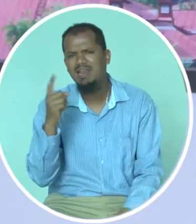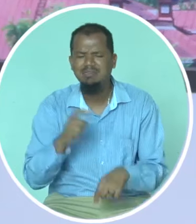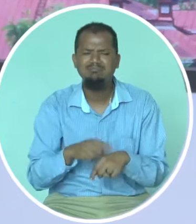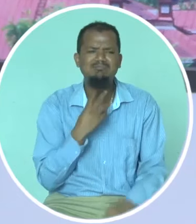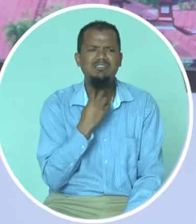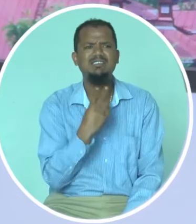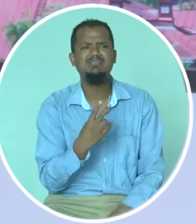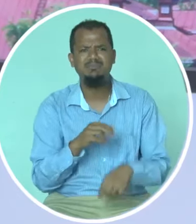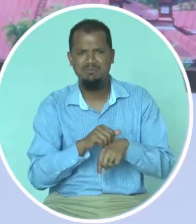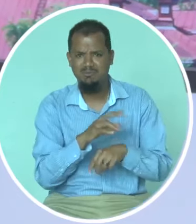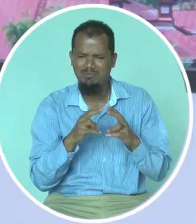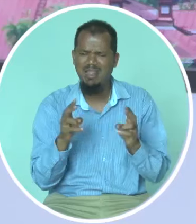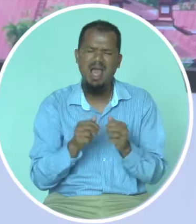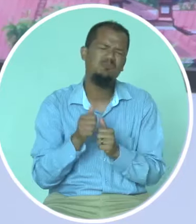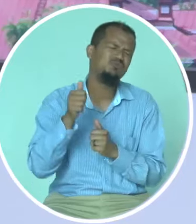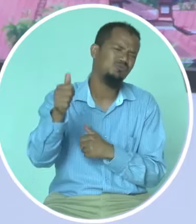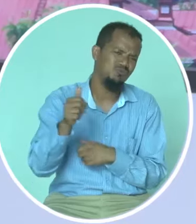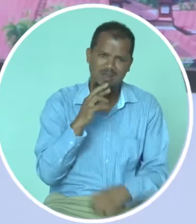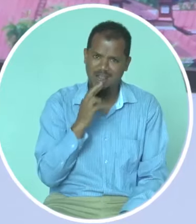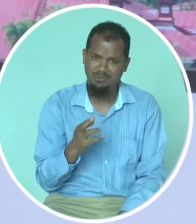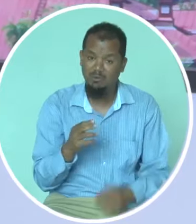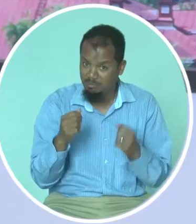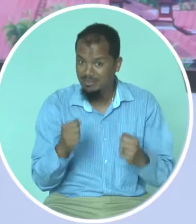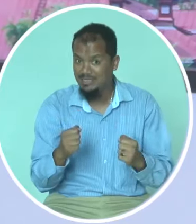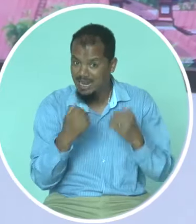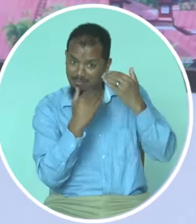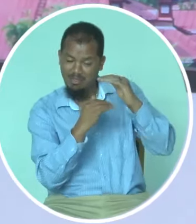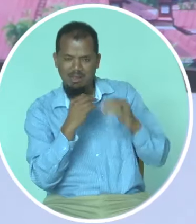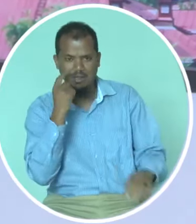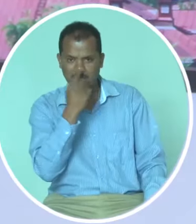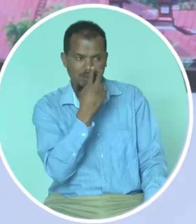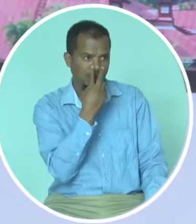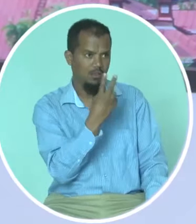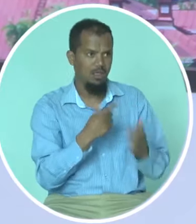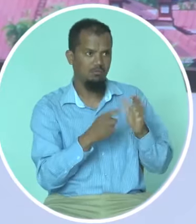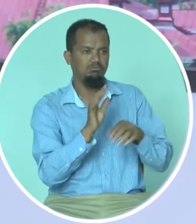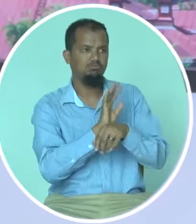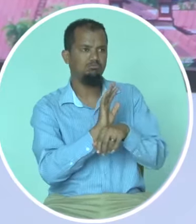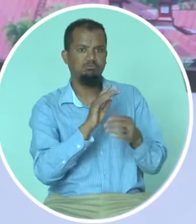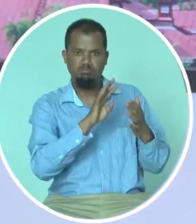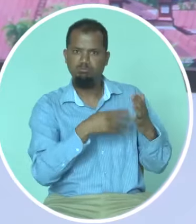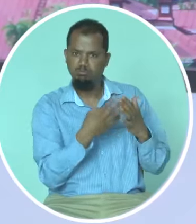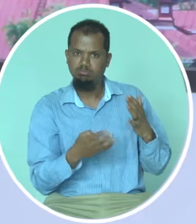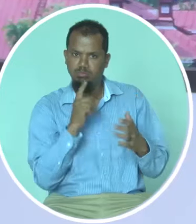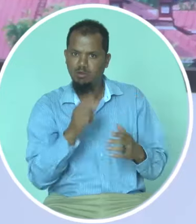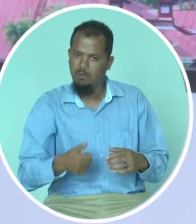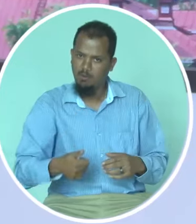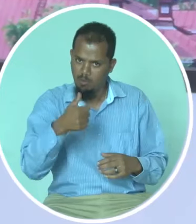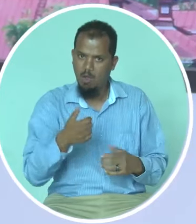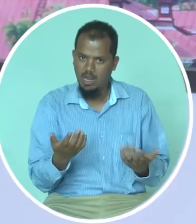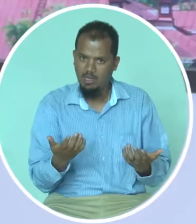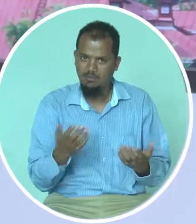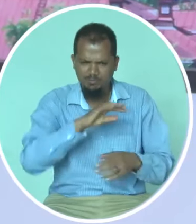ጊዜ ለድምፅ መልእክቶች በጣም ሩቅ ናቸውና በተቻለ መጠን ለእይታ የተጋለጠ የቴሌቪዥን ፕሮግራም ነው እንግዲህ